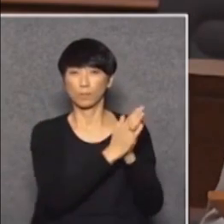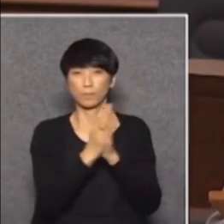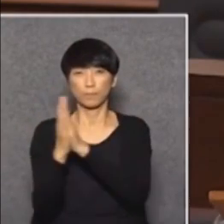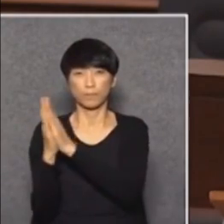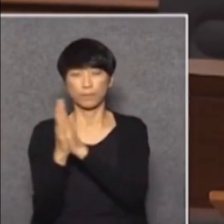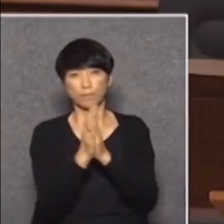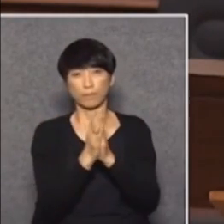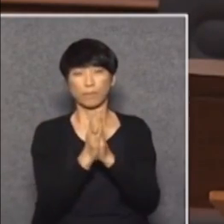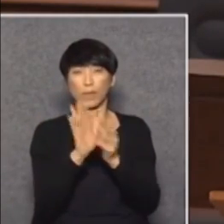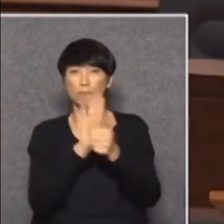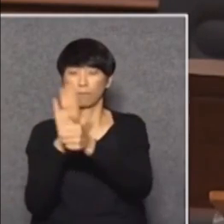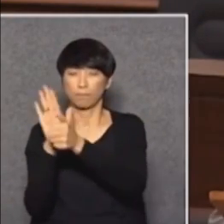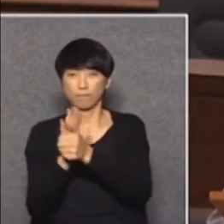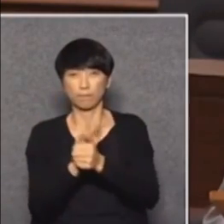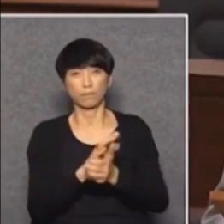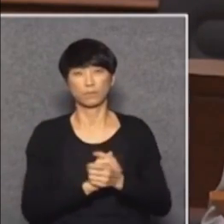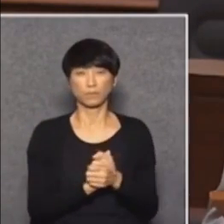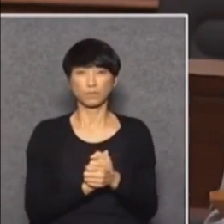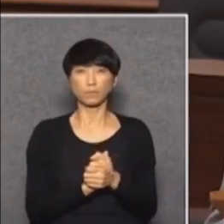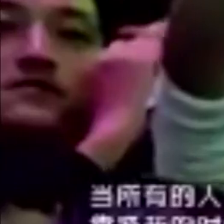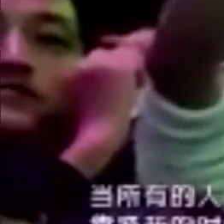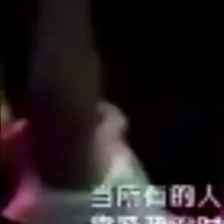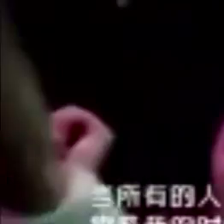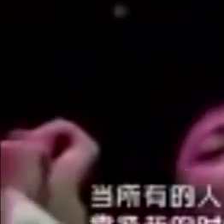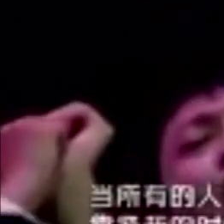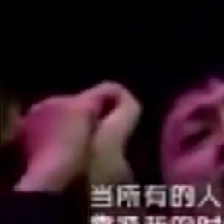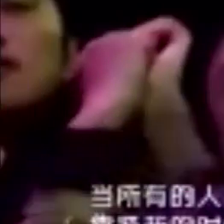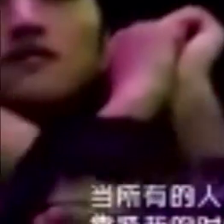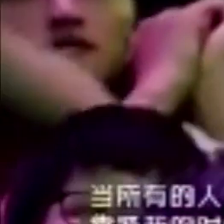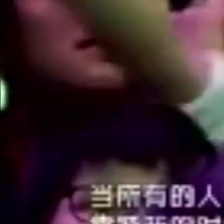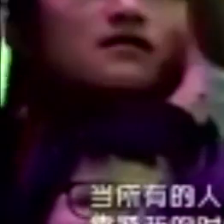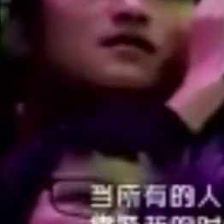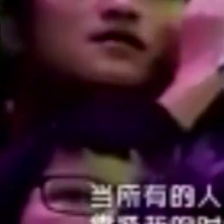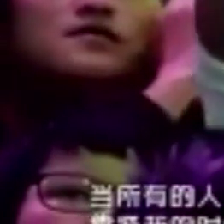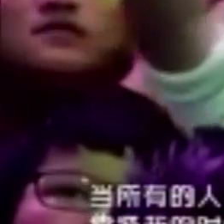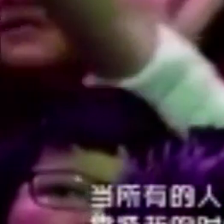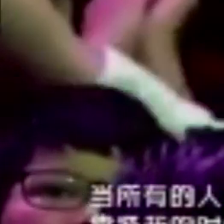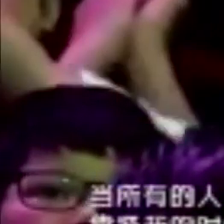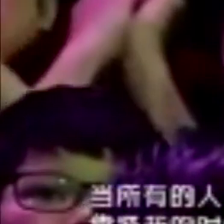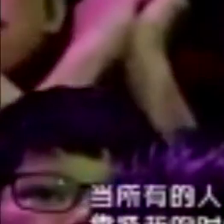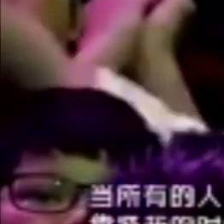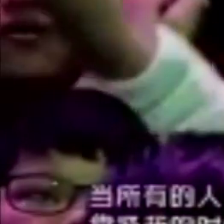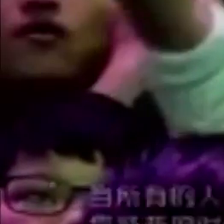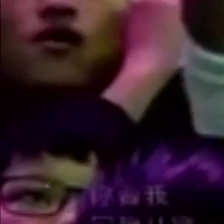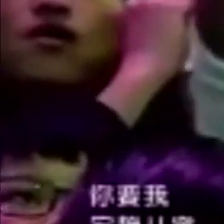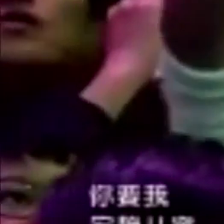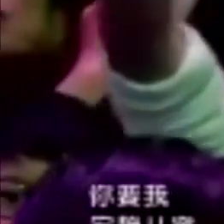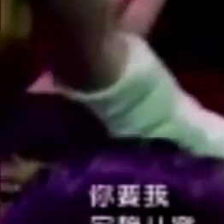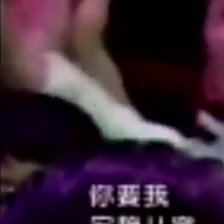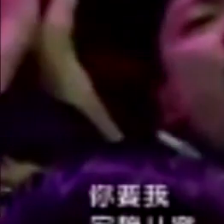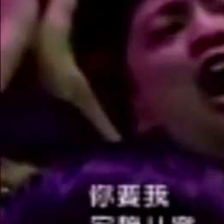互勉，游行半边的冲击只当考